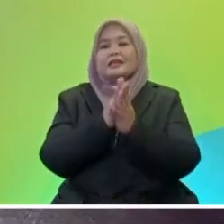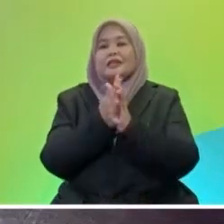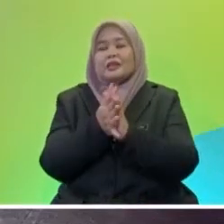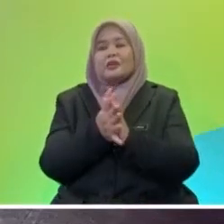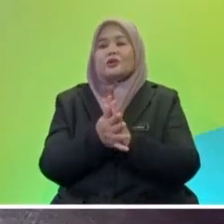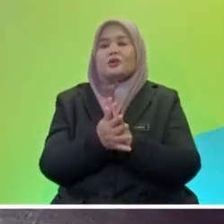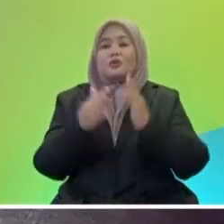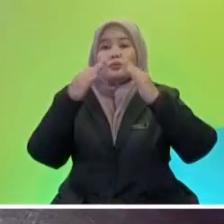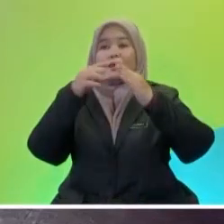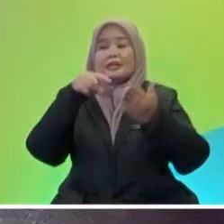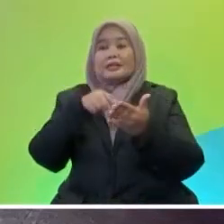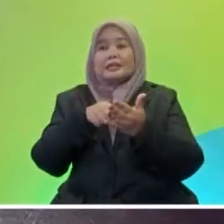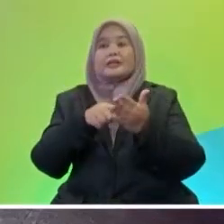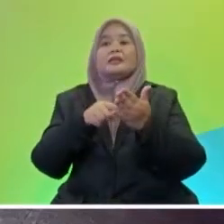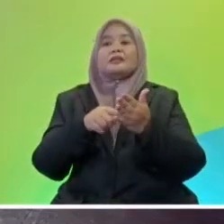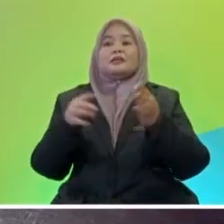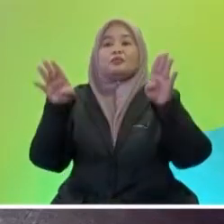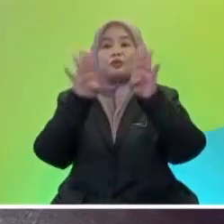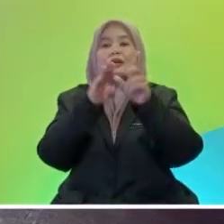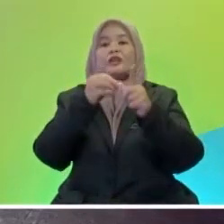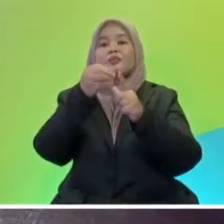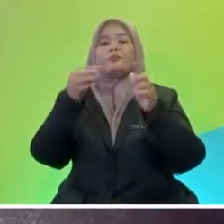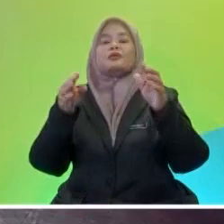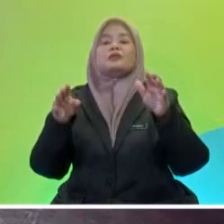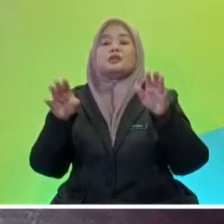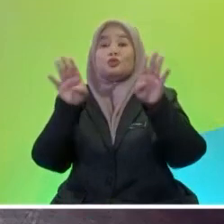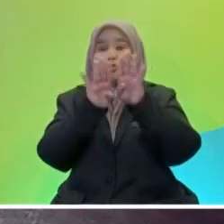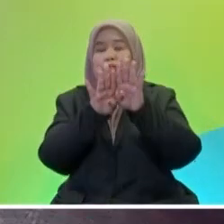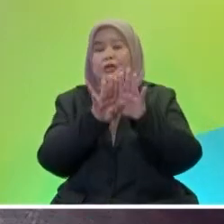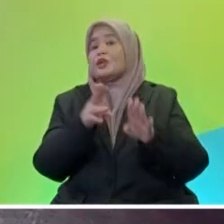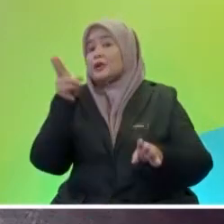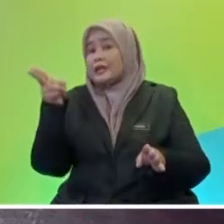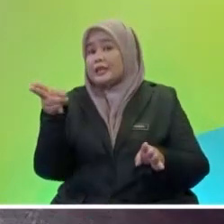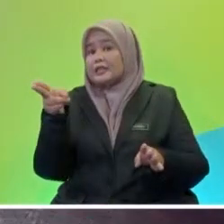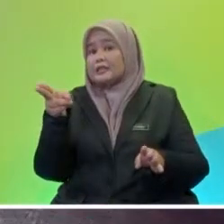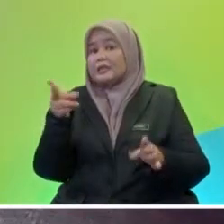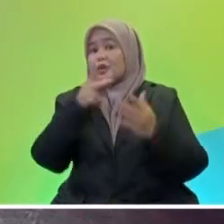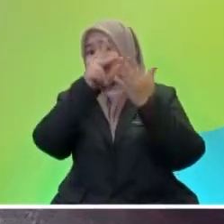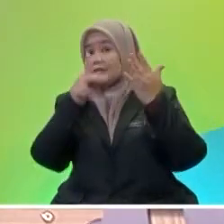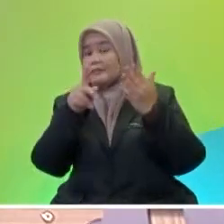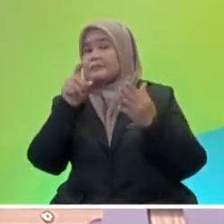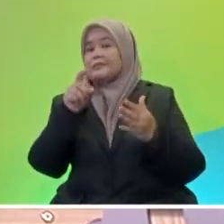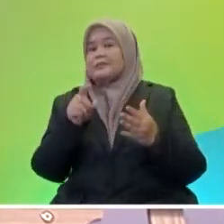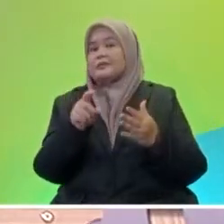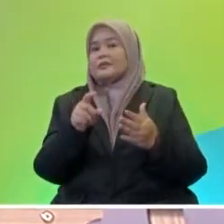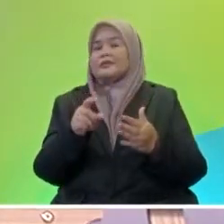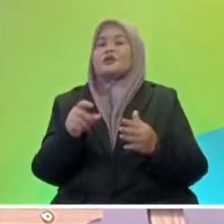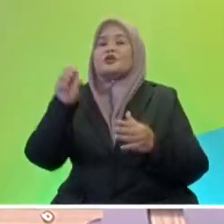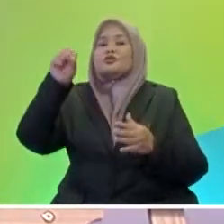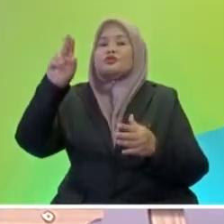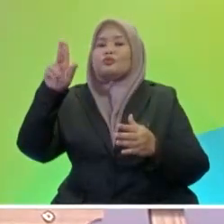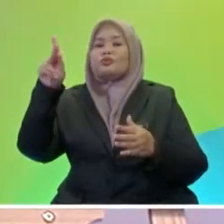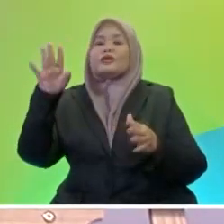adalah suku kata terbuka ataupun suku kata tertutup kalau huruf H adalah konsonan jadi yang merupakan suku